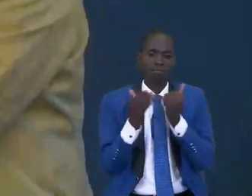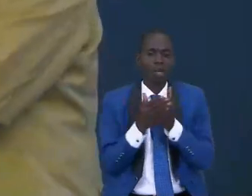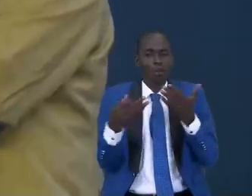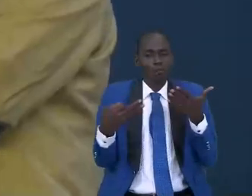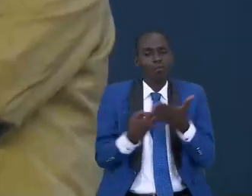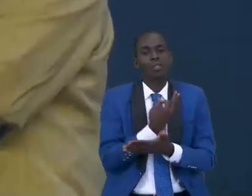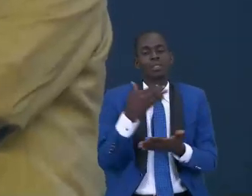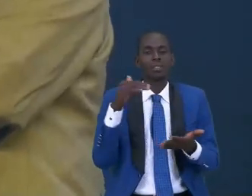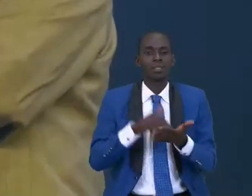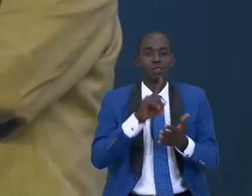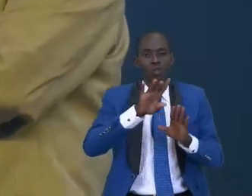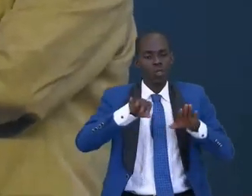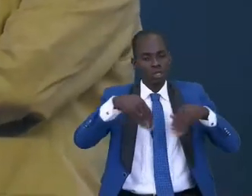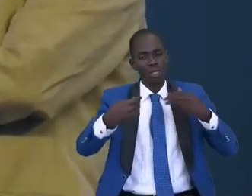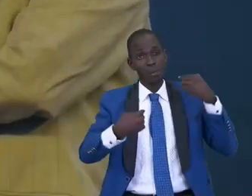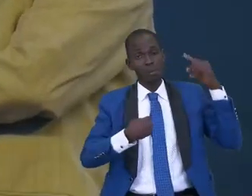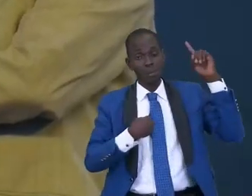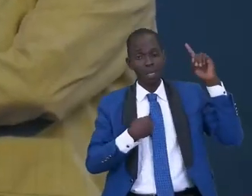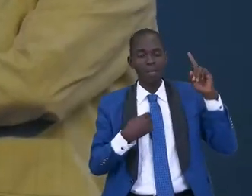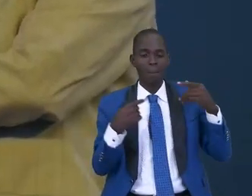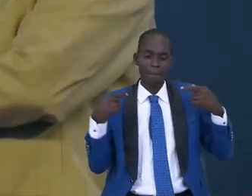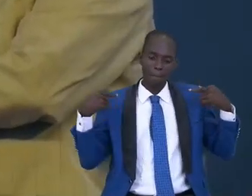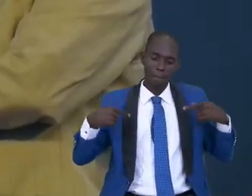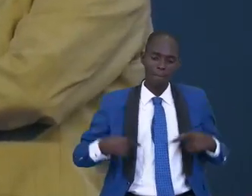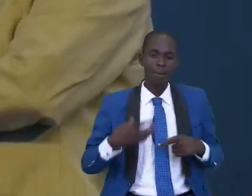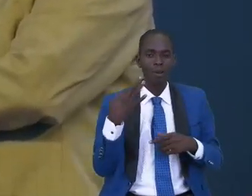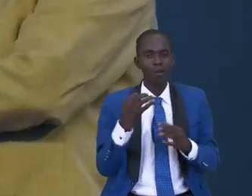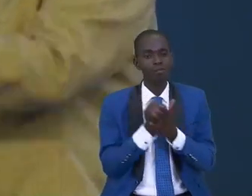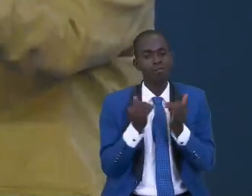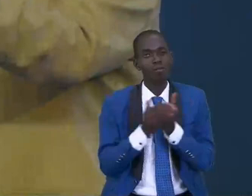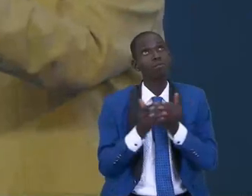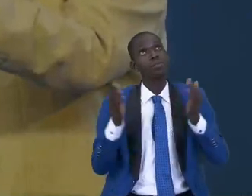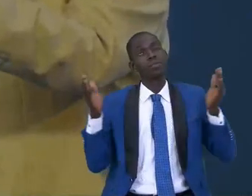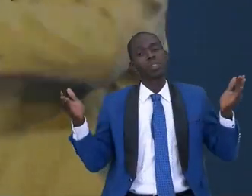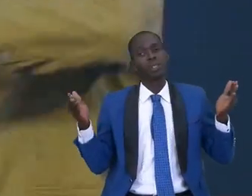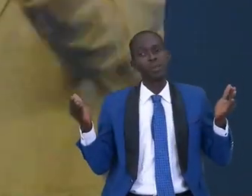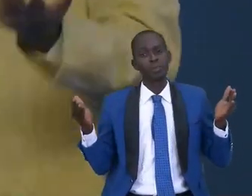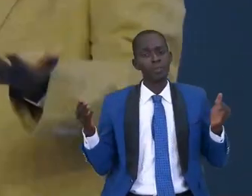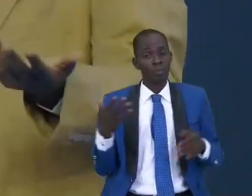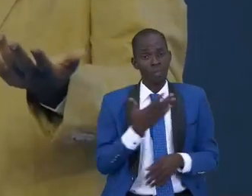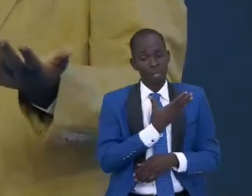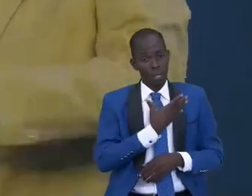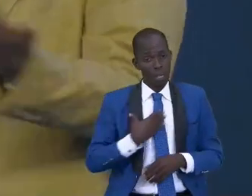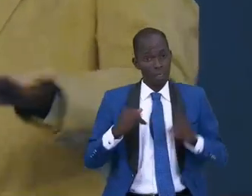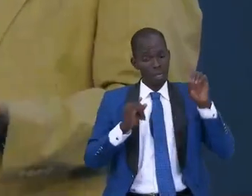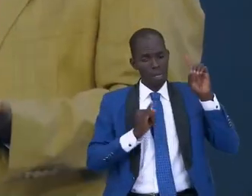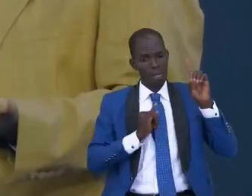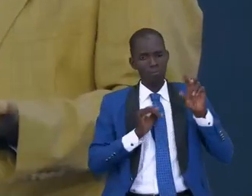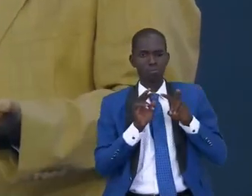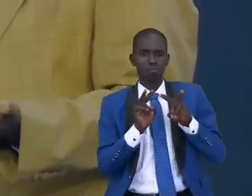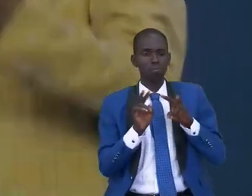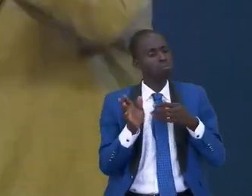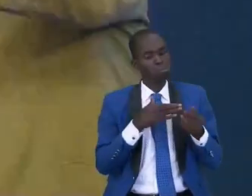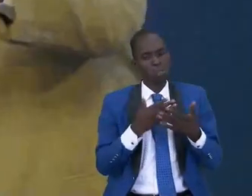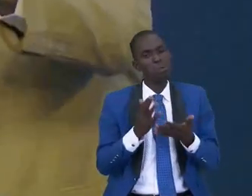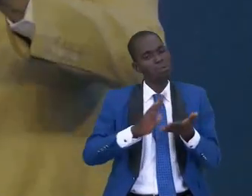les choses qui me crucifient de nouveau à la croix. Tu me donnes, qui me crucifie de nouveau. Tu me